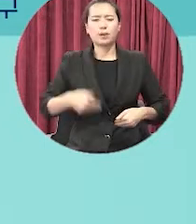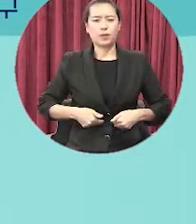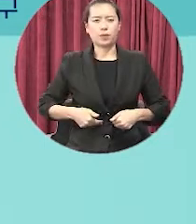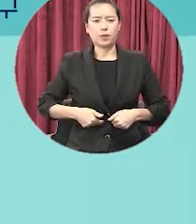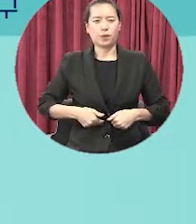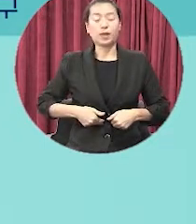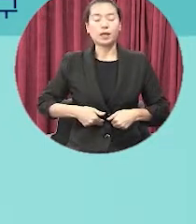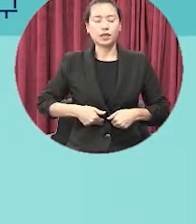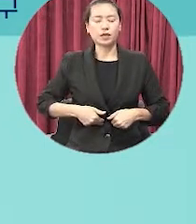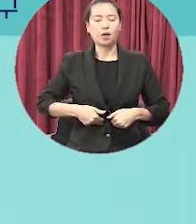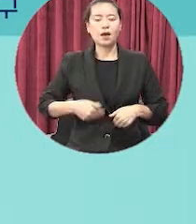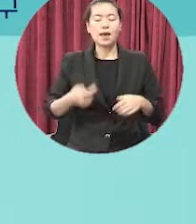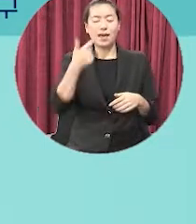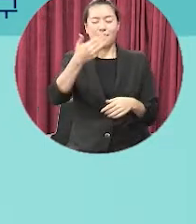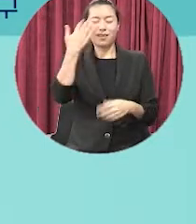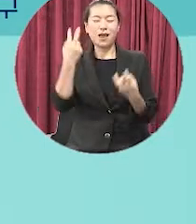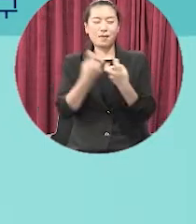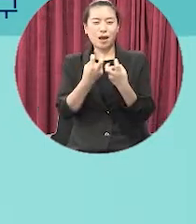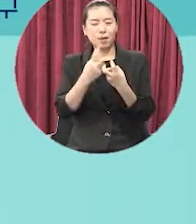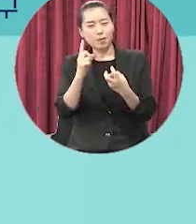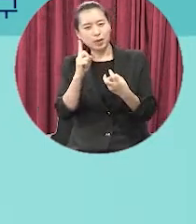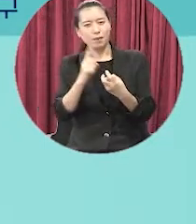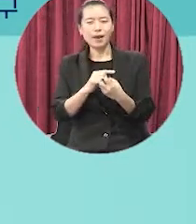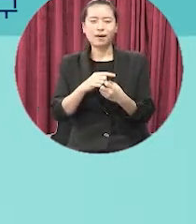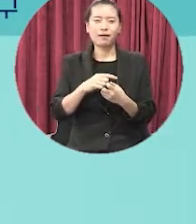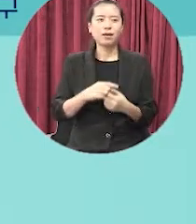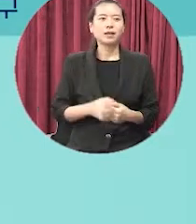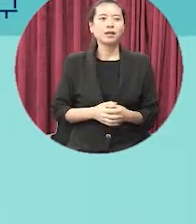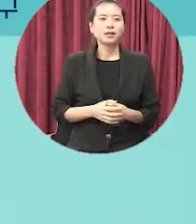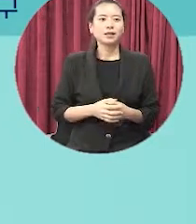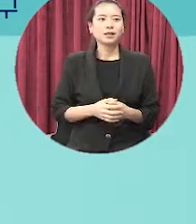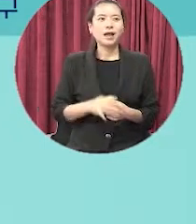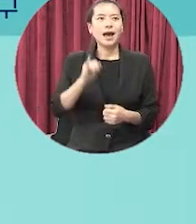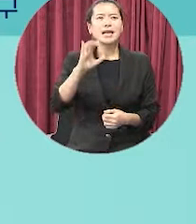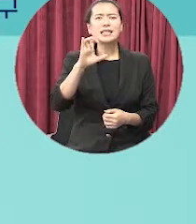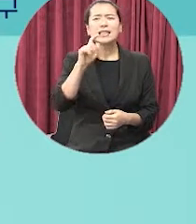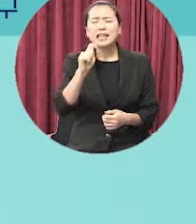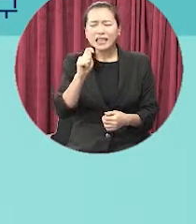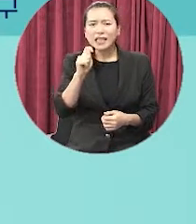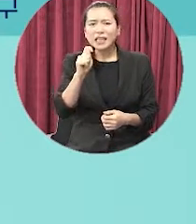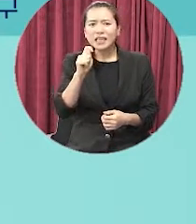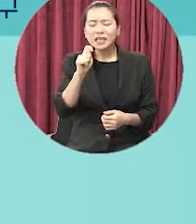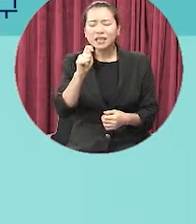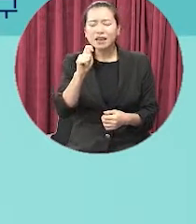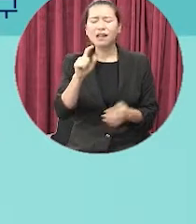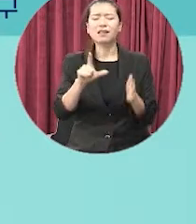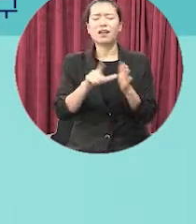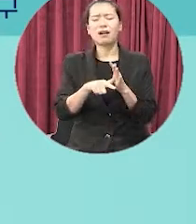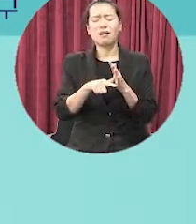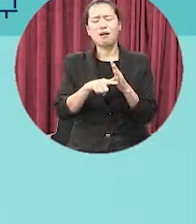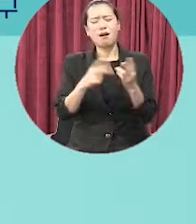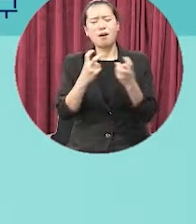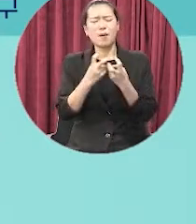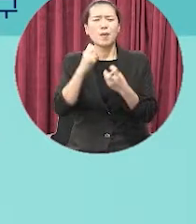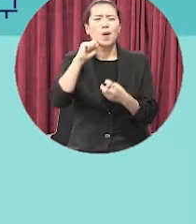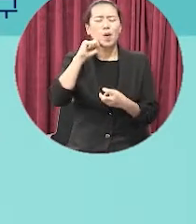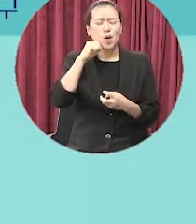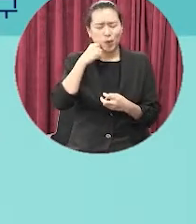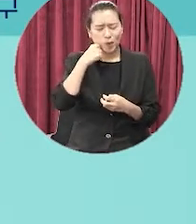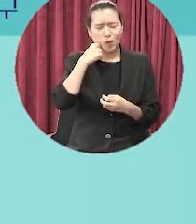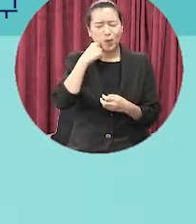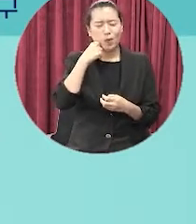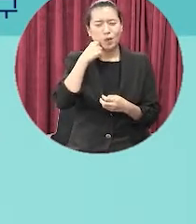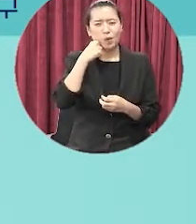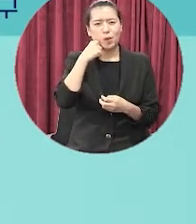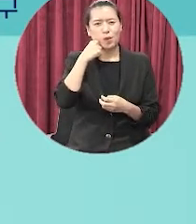그가 전통 쪽을 했던 것들은 와 쉬기를 하기도 하지만 아아 시트 라고 하는 것은 제 수행하게 되게 어렵고 제한된 조건 대해서 할